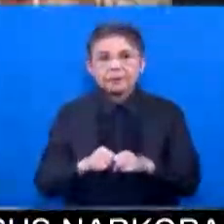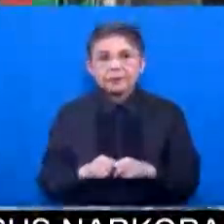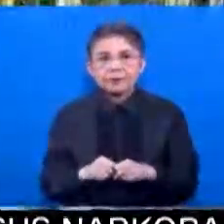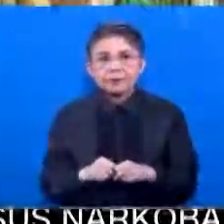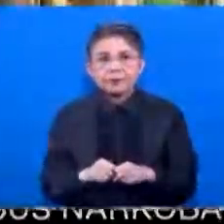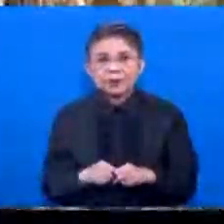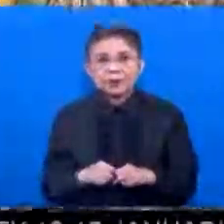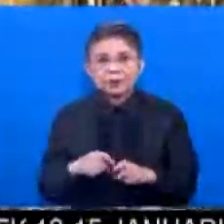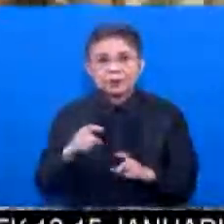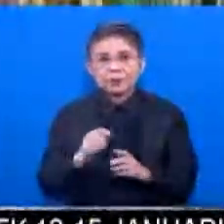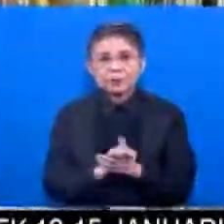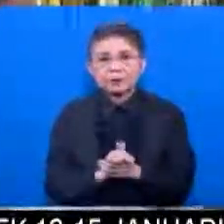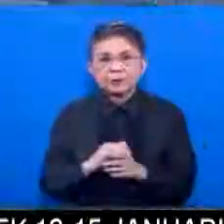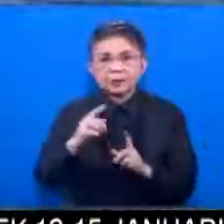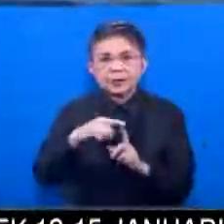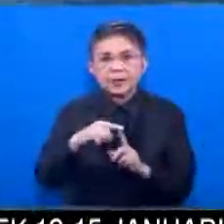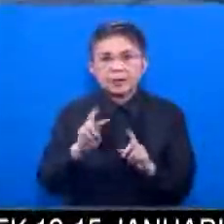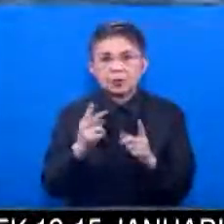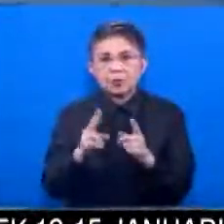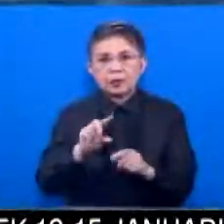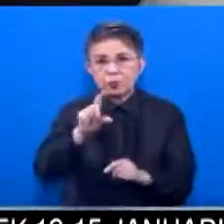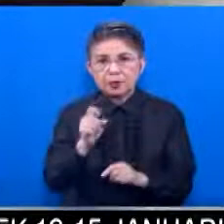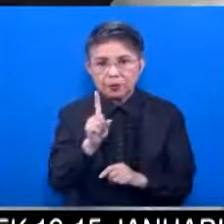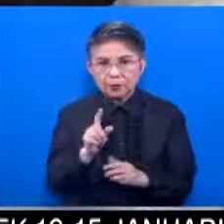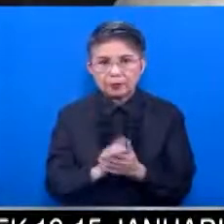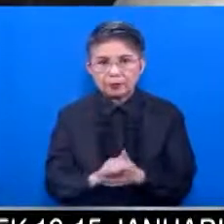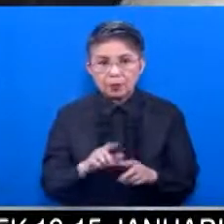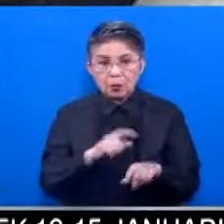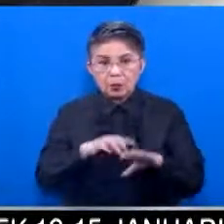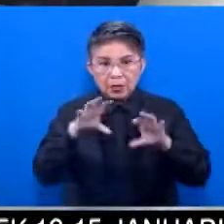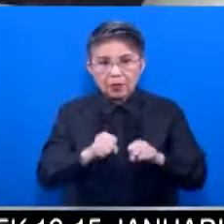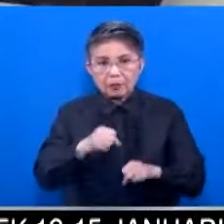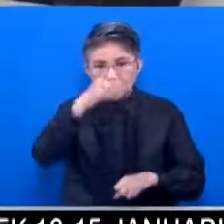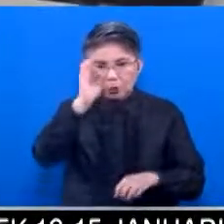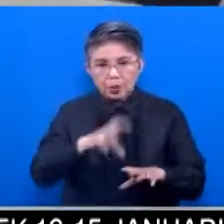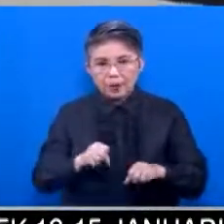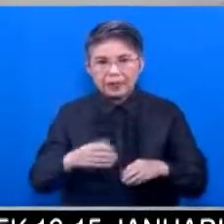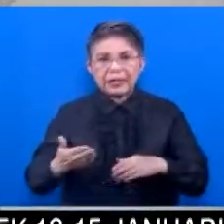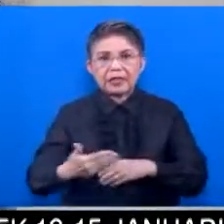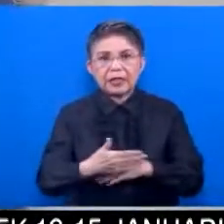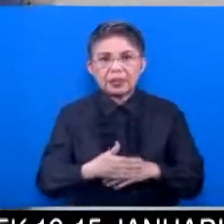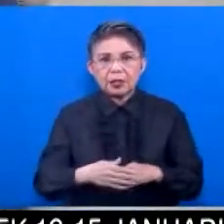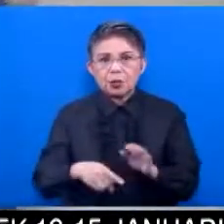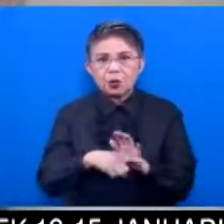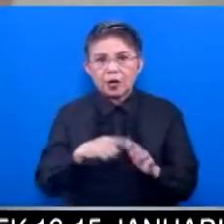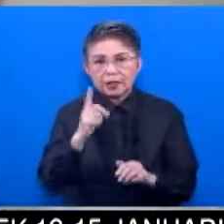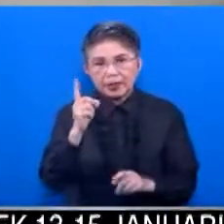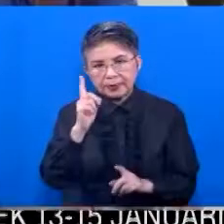Bonjol 383 pada 12 Januari. Saat penangkapan, petugas hanya menemukan muatan ikan kurang dari